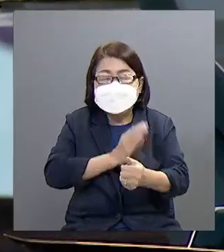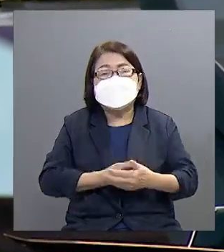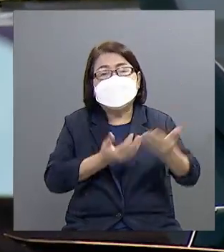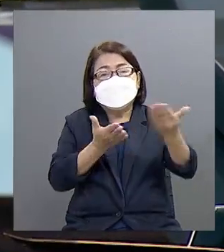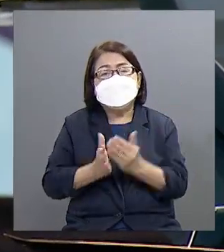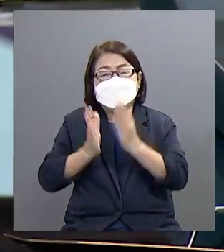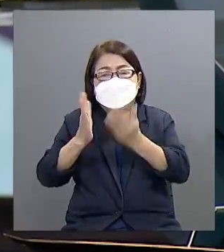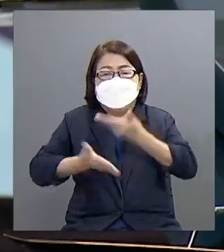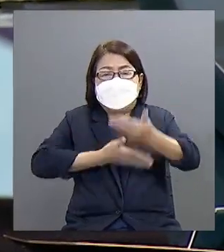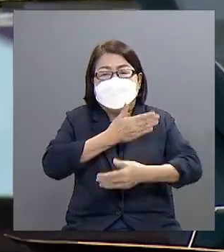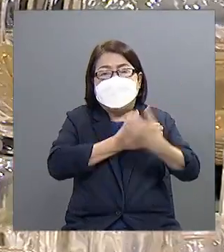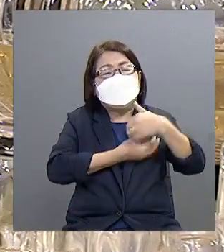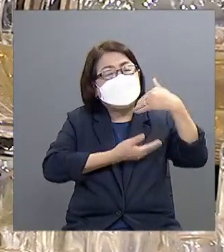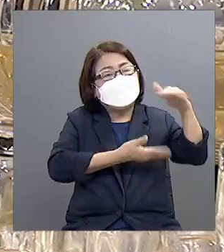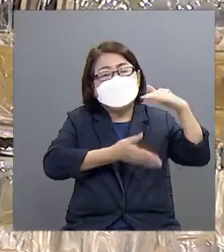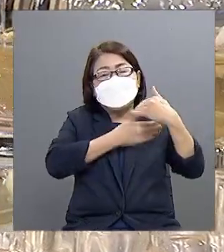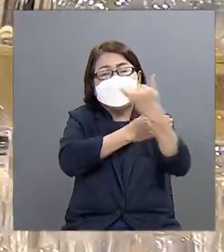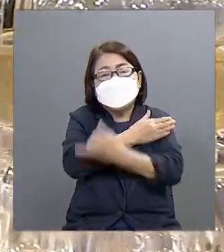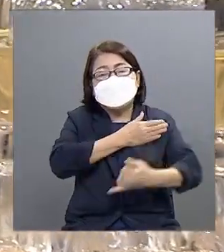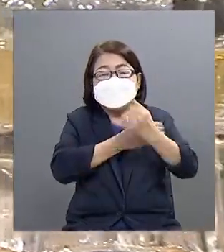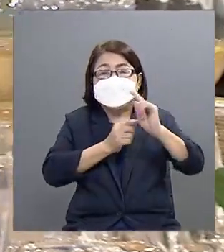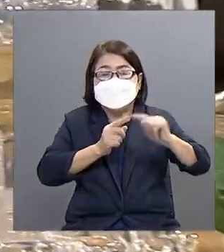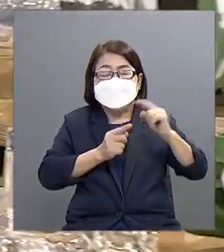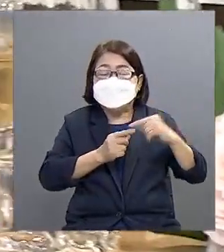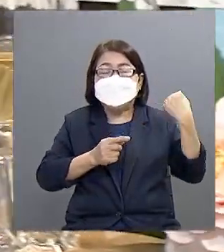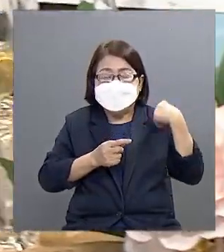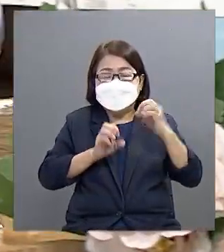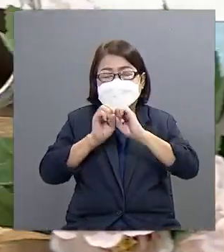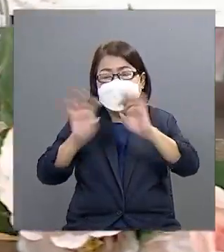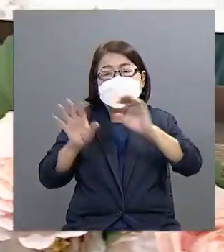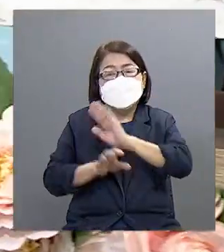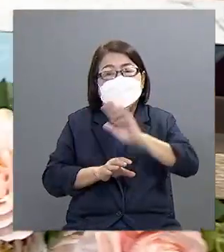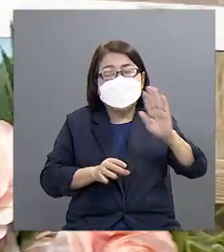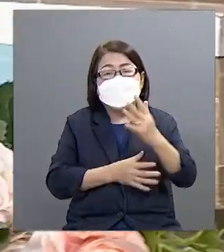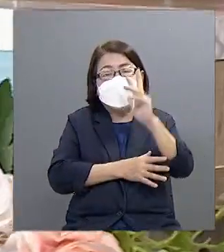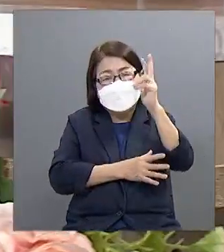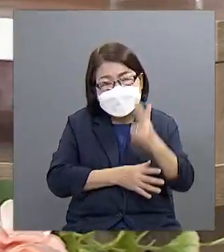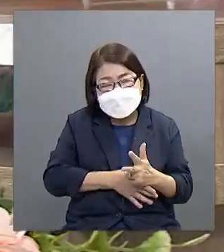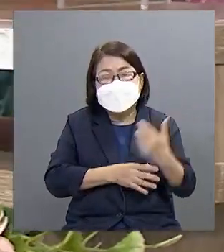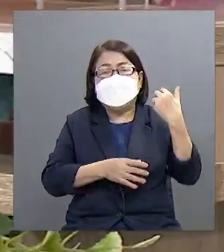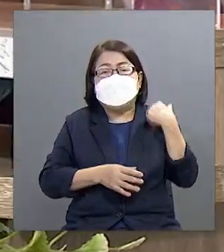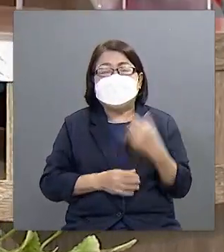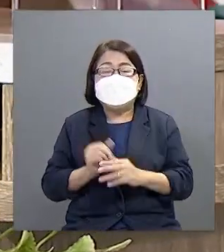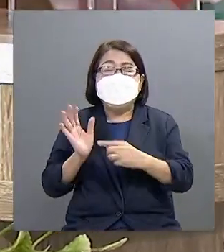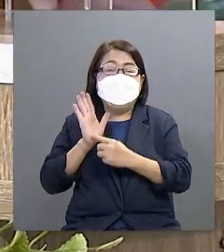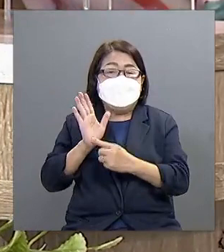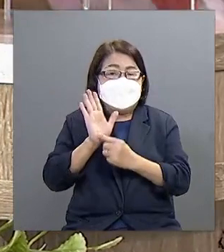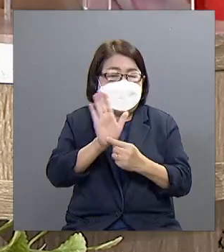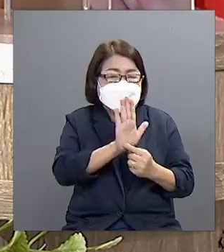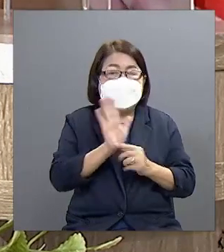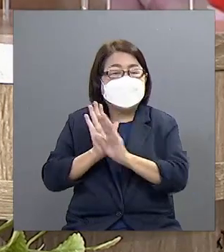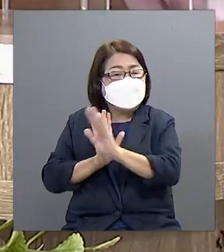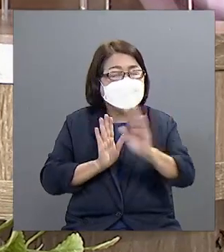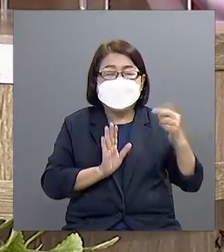ศมาเนี่ยผมคิดว่าเขาจะมาโชว์ในเรื่องของตัวประโยชน์จากตัวกัญชากัญชงเนี่ยที่ลงไป